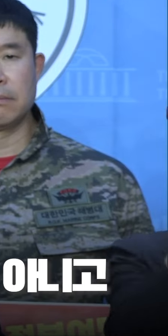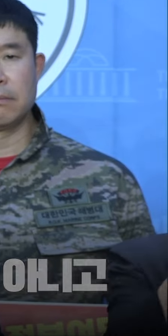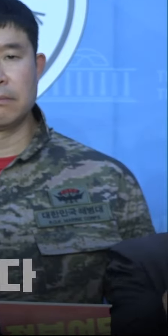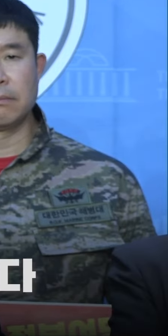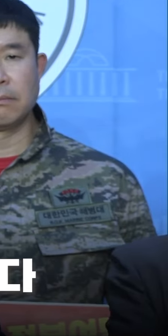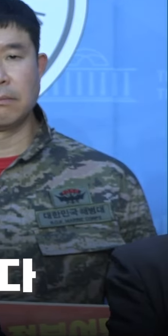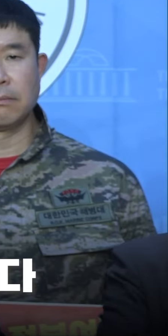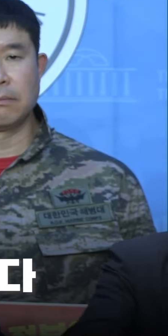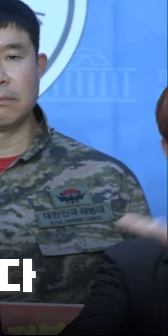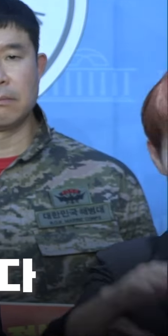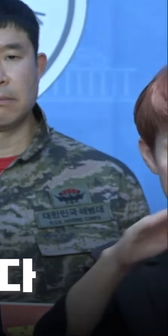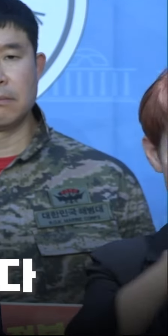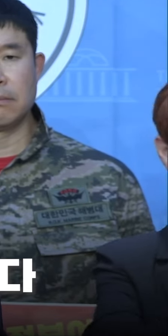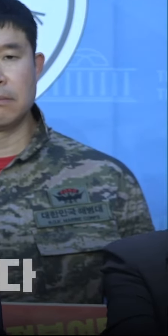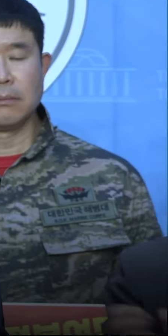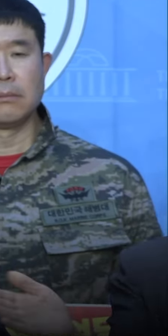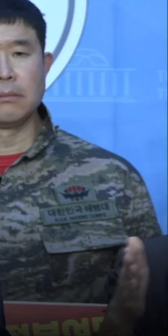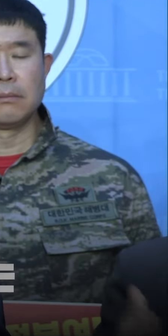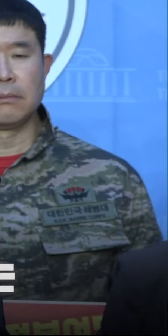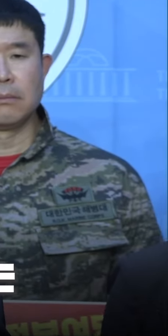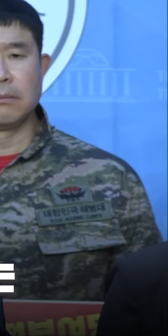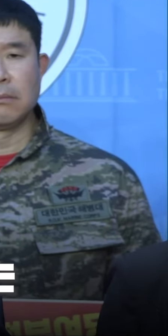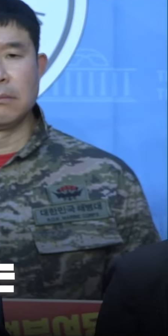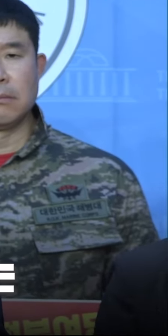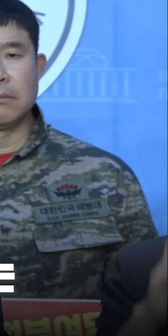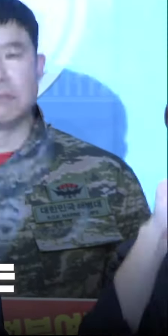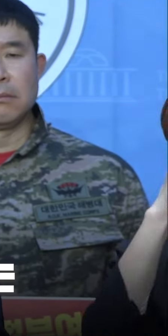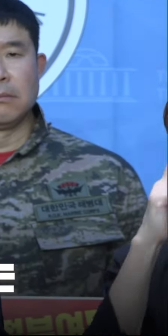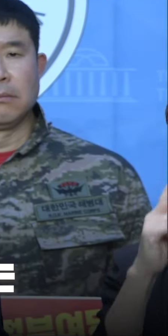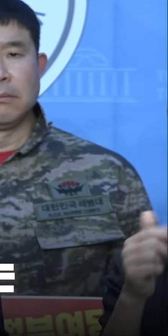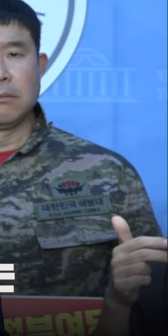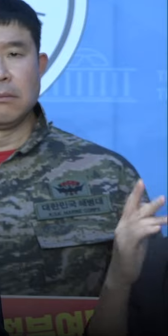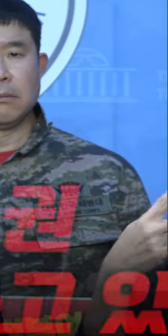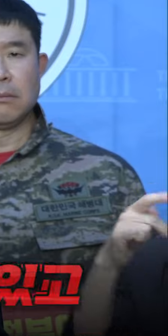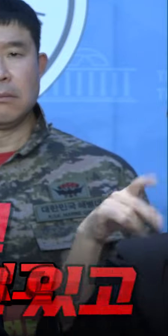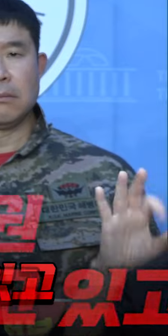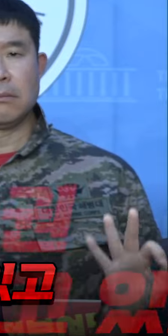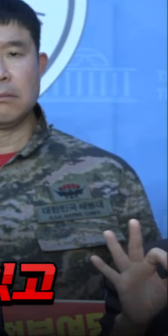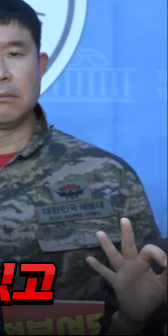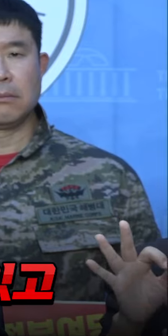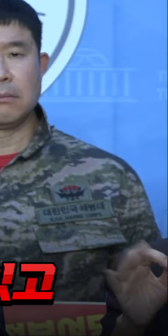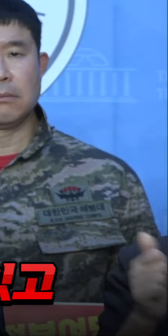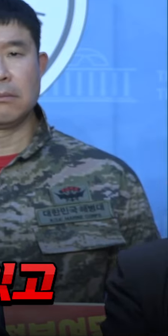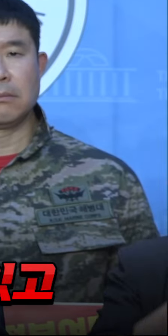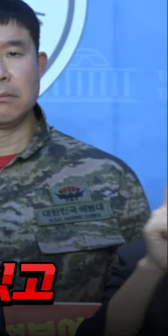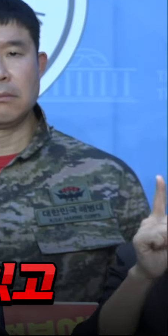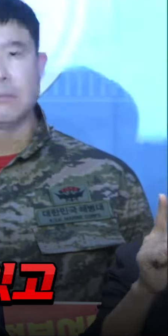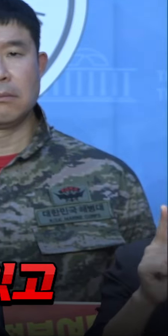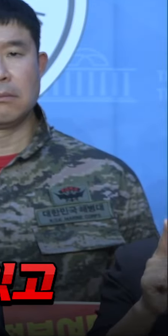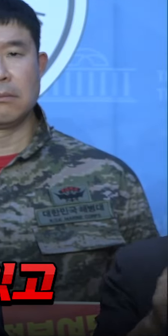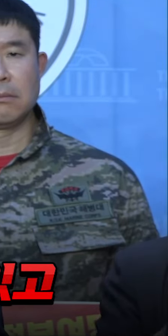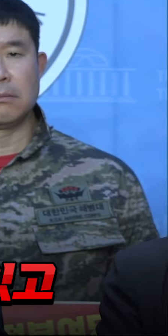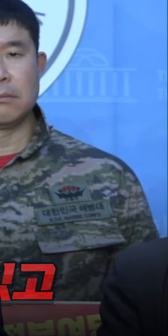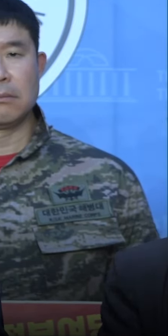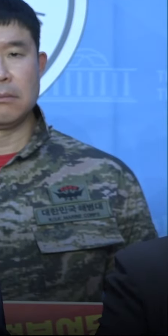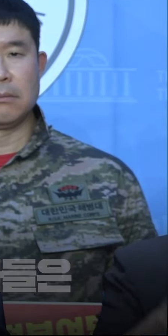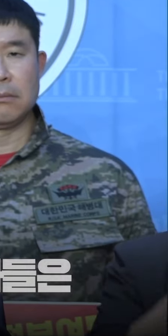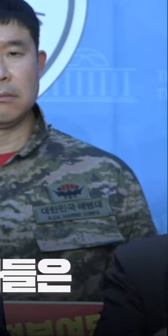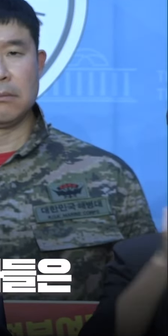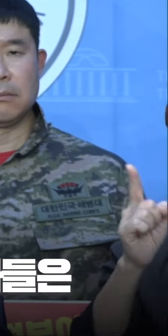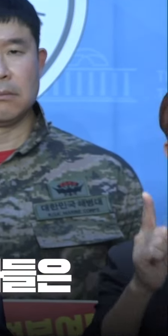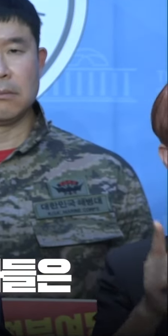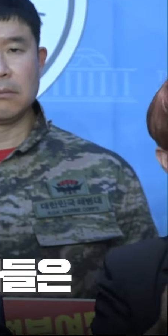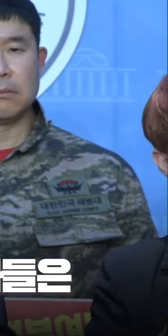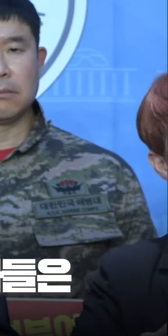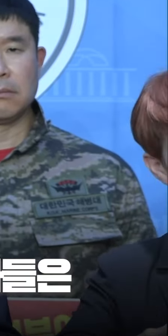문제도 아니고 진보 보수의 문제도 아닙니다 박정훈 대령에 대한 기소는 전형적인 공소권 남용이라고 생각하고 있고이